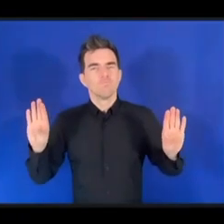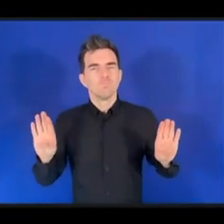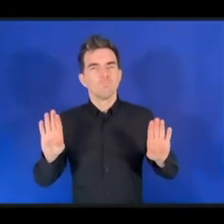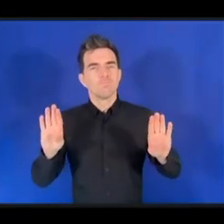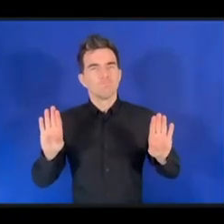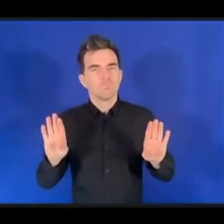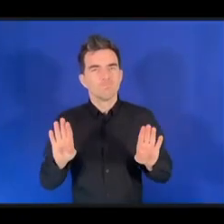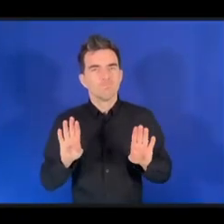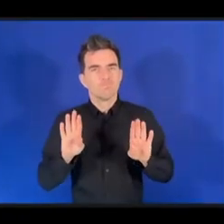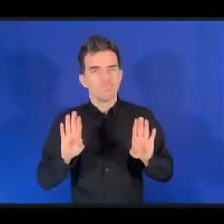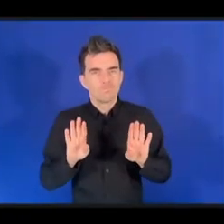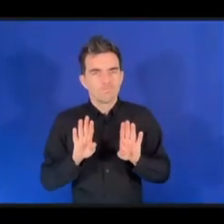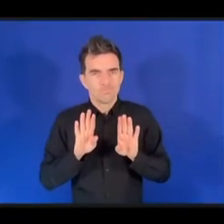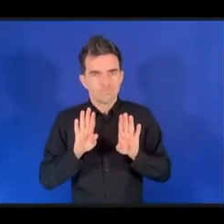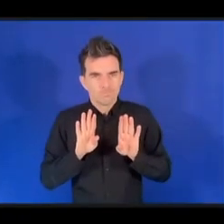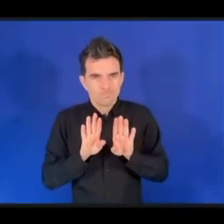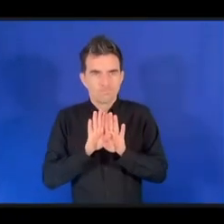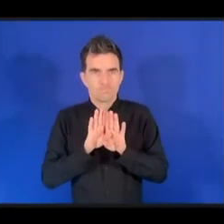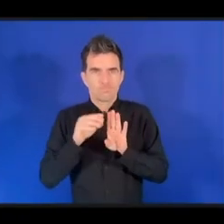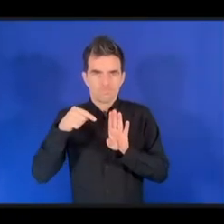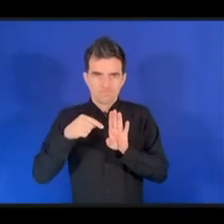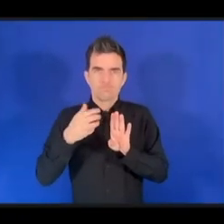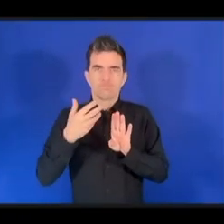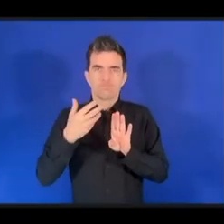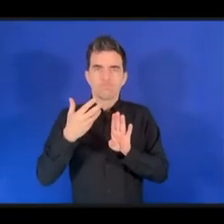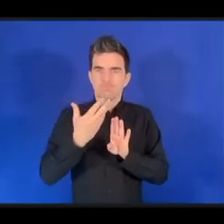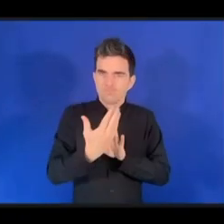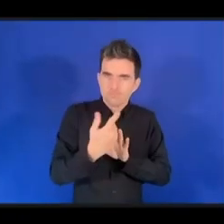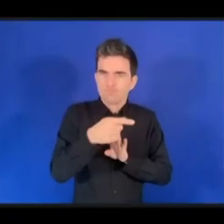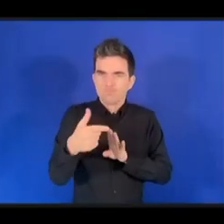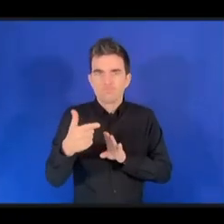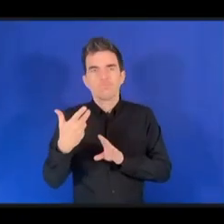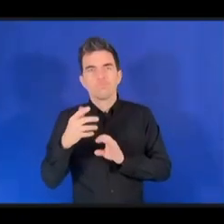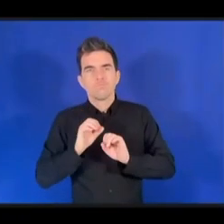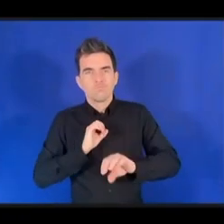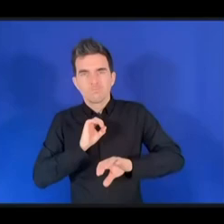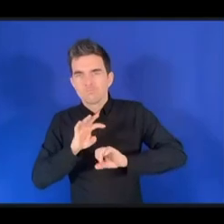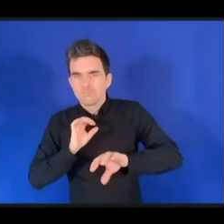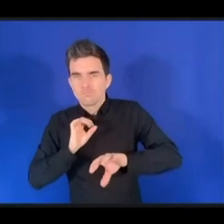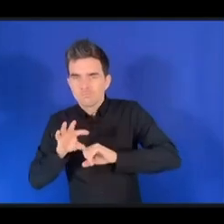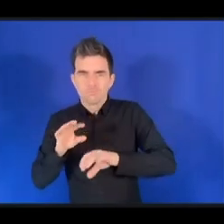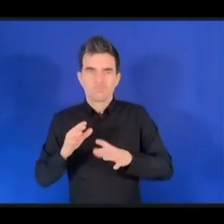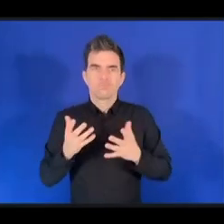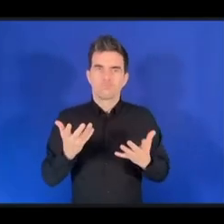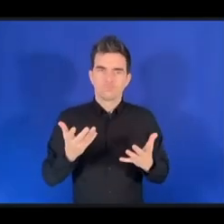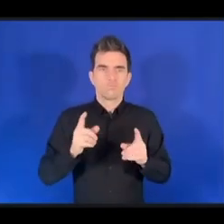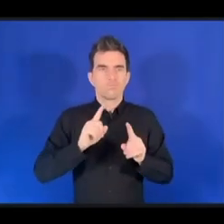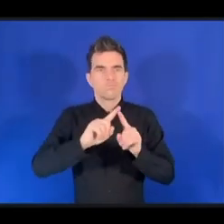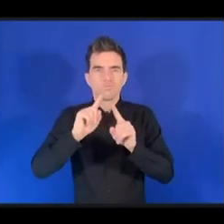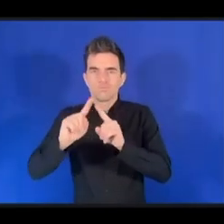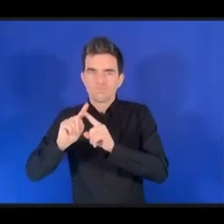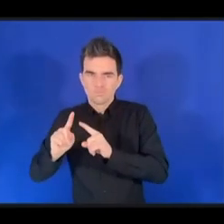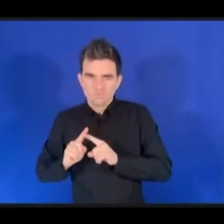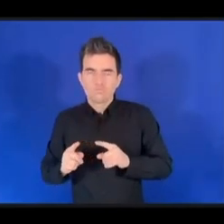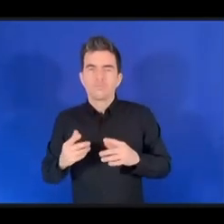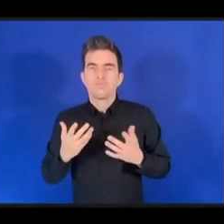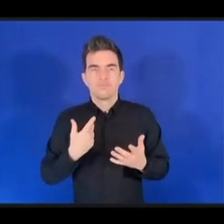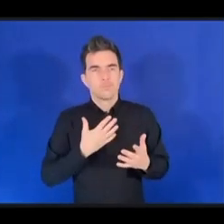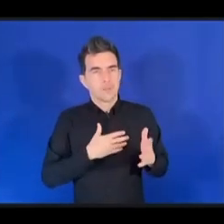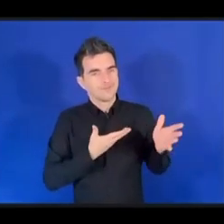まず最初に渡辺光一総務大臣政務官をお迎えいたし